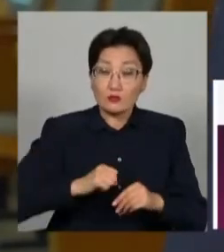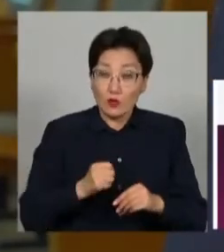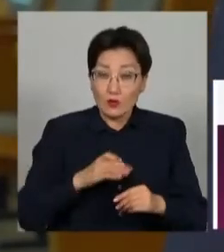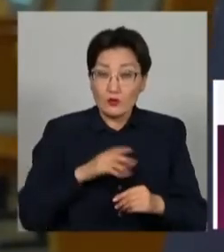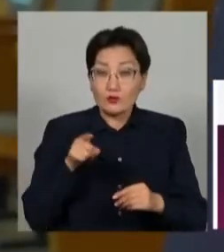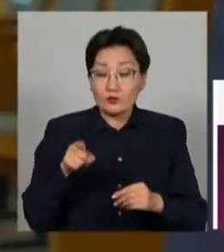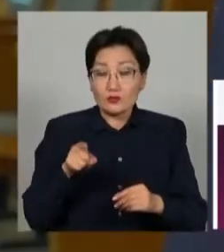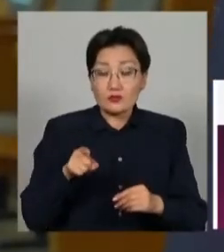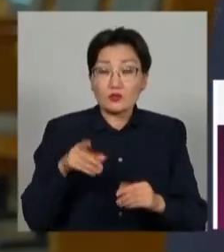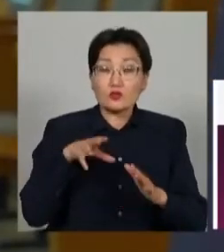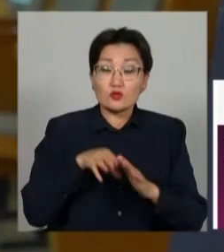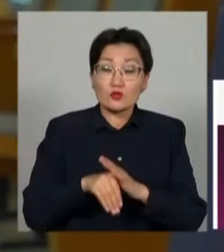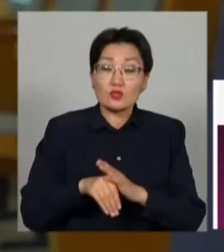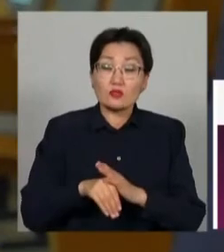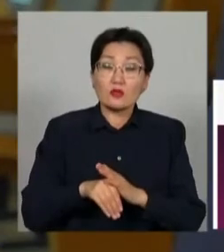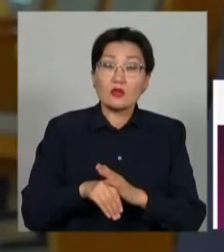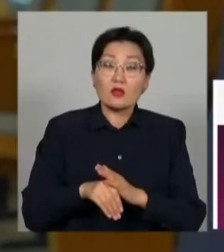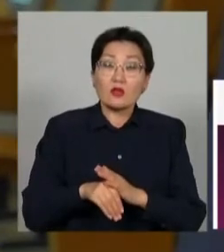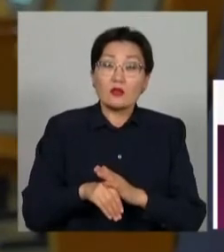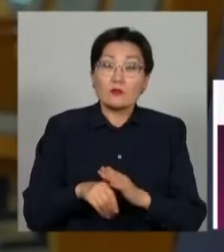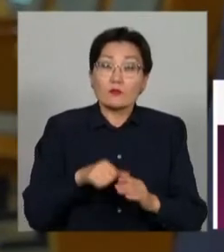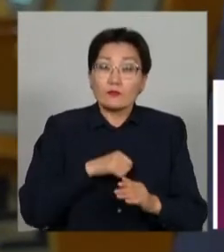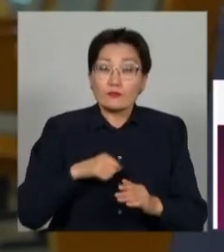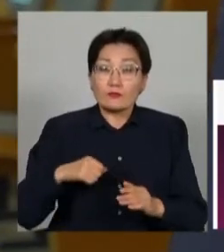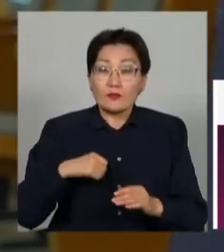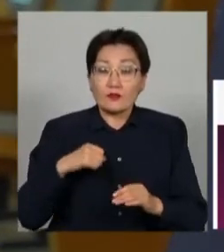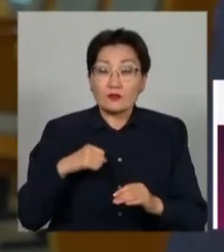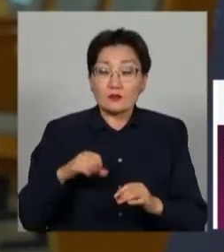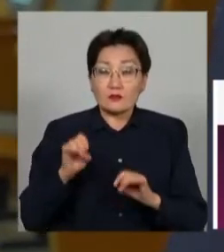кездегі, соның ішіндегі бірегейі,